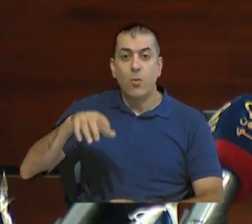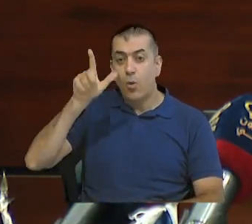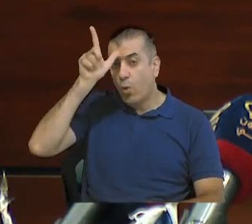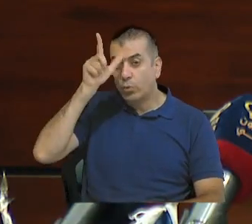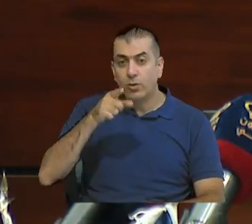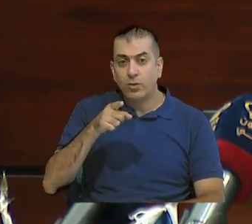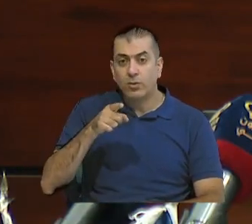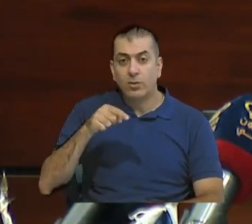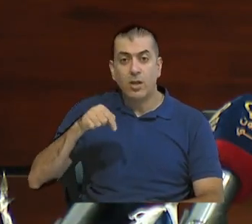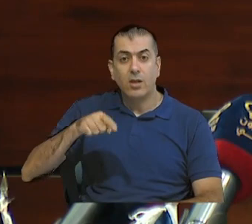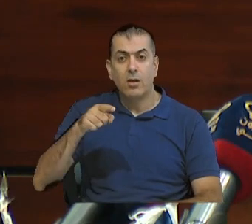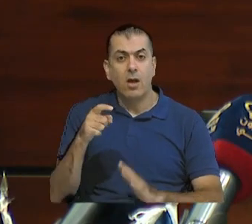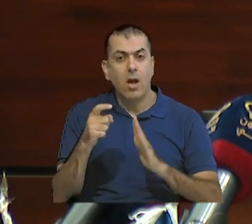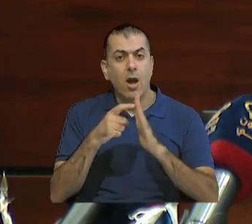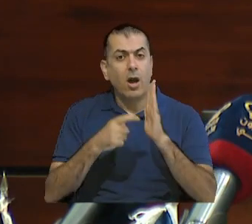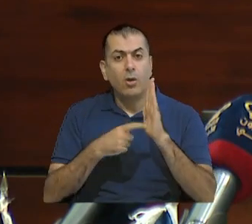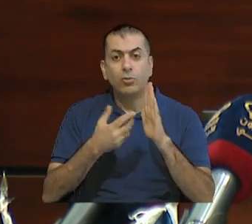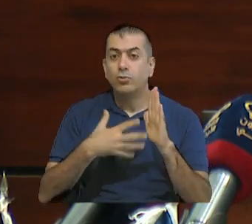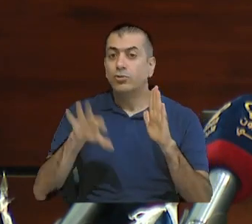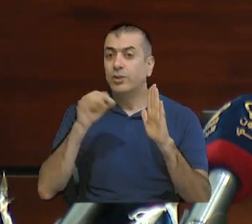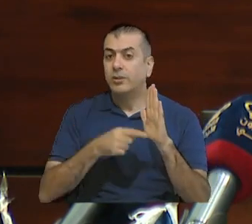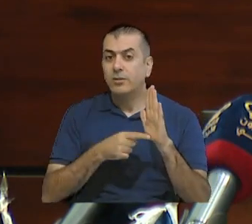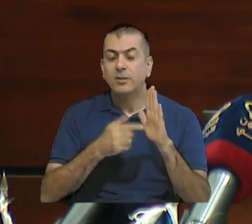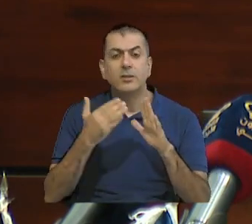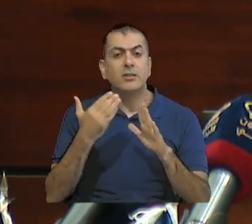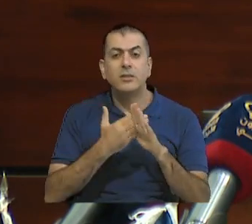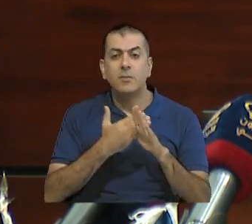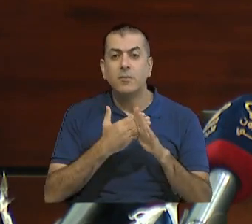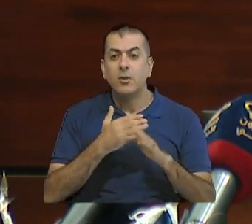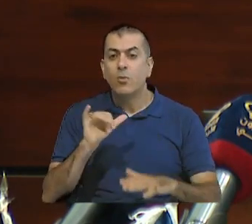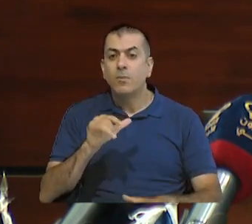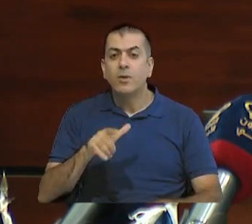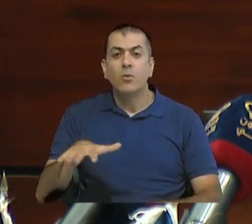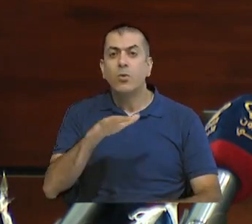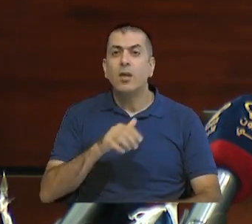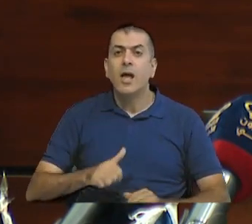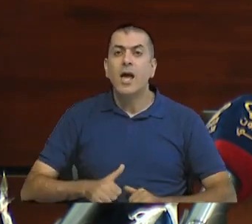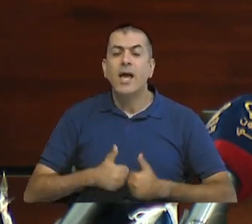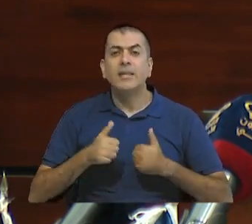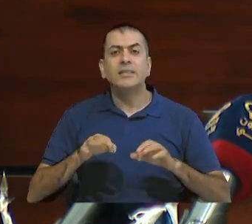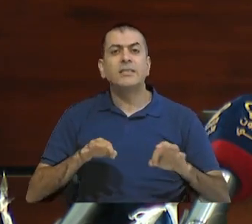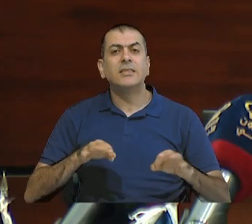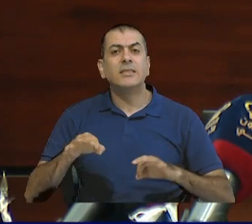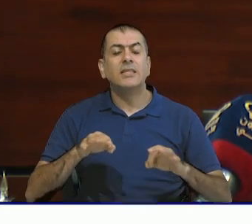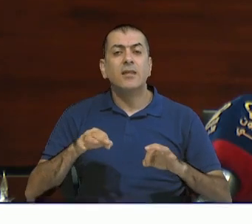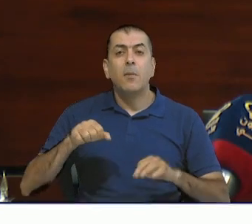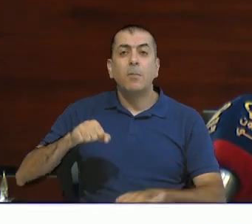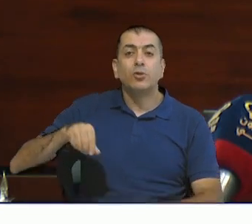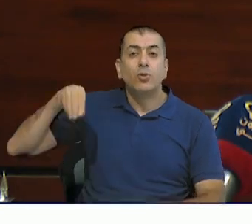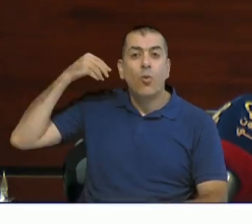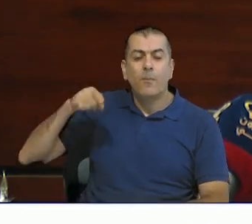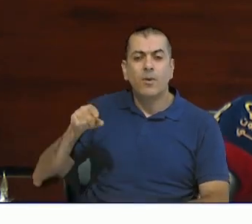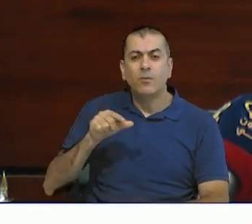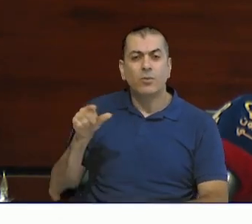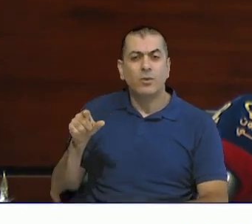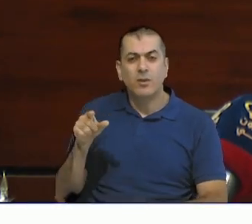إليه. فلسفة هذا القانون الجديد نعيد تشكيل الأغلبية السياسية في مجلس النواب على أساس مش بس دوائر محلية كما